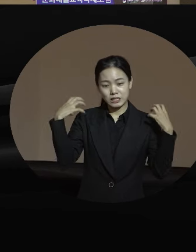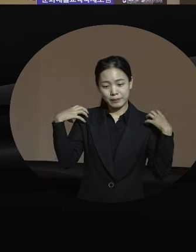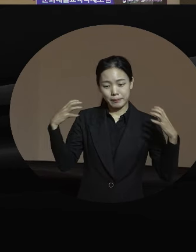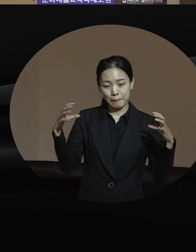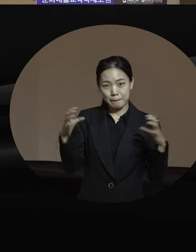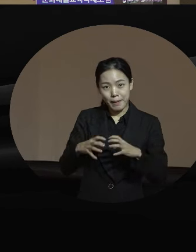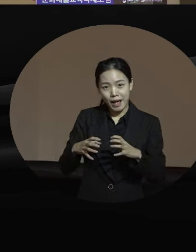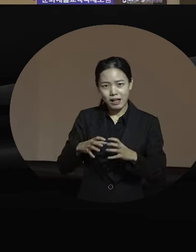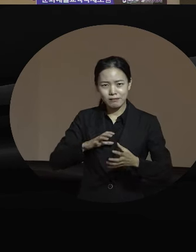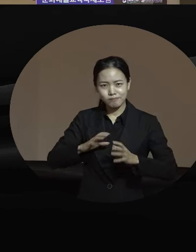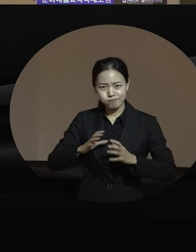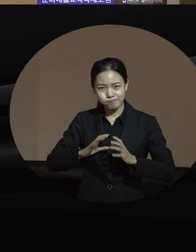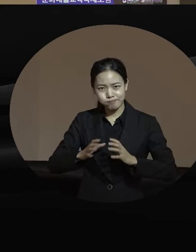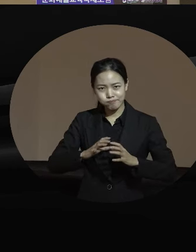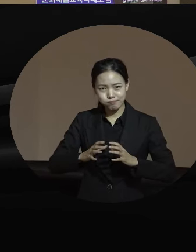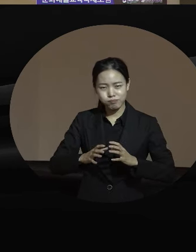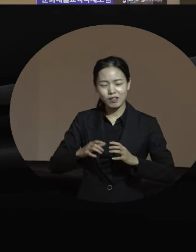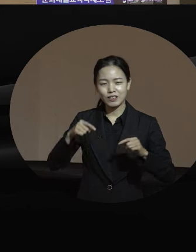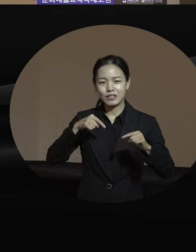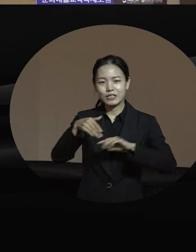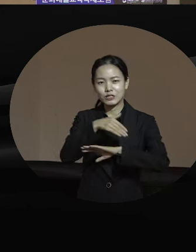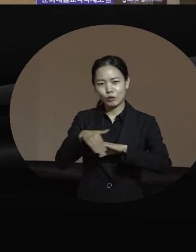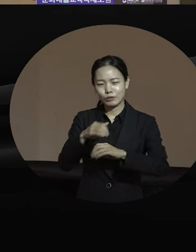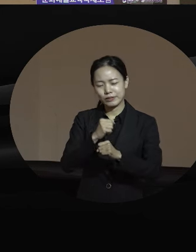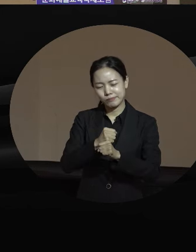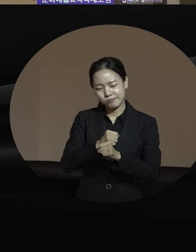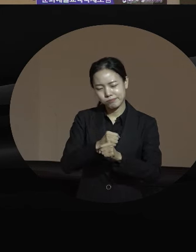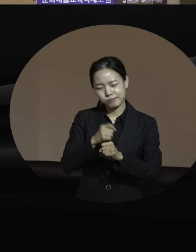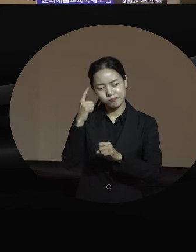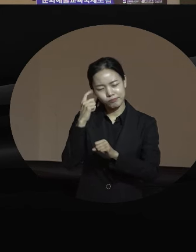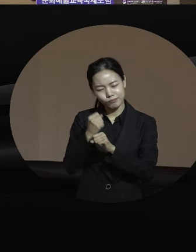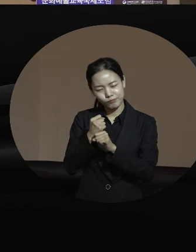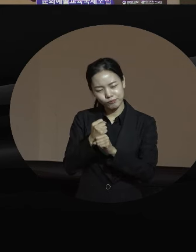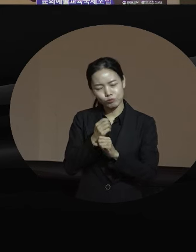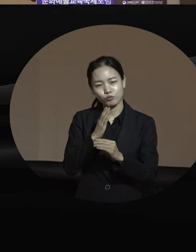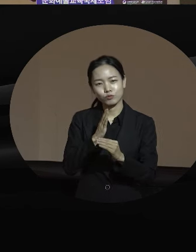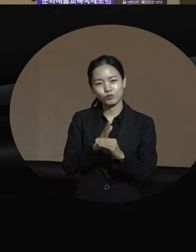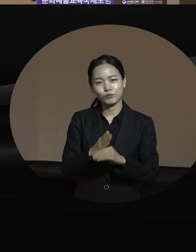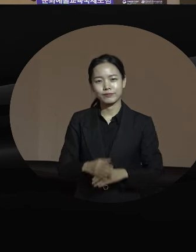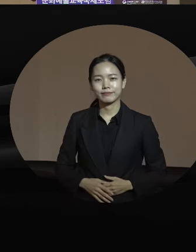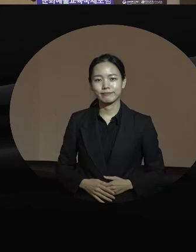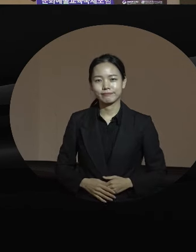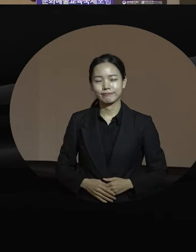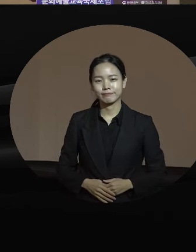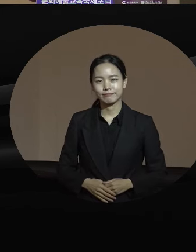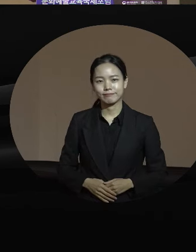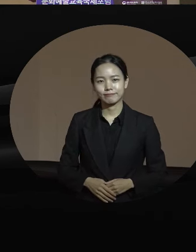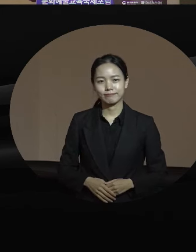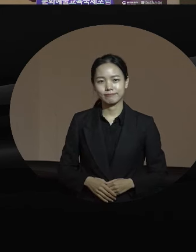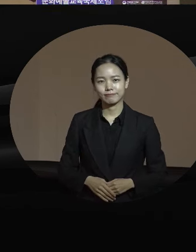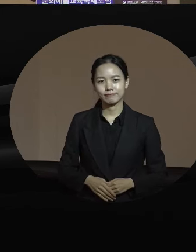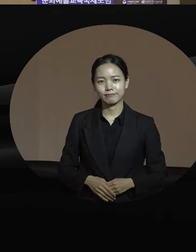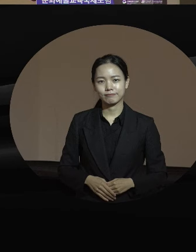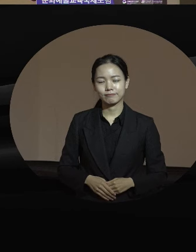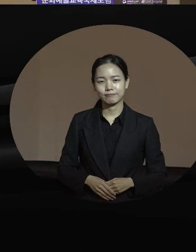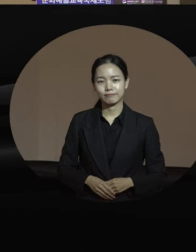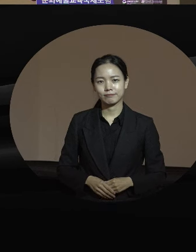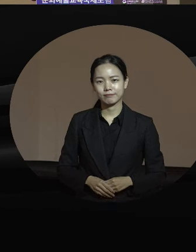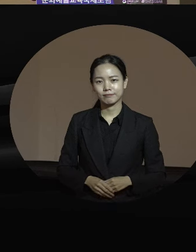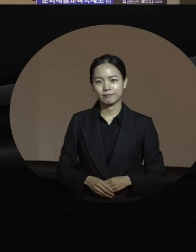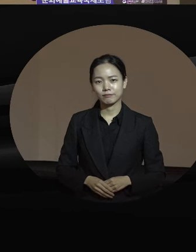다양한 부처 협력 사업을 통해서 정책 지원 대상을 확대해 오고 있습니다. 이러한 정책 방향은 모두 문화예술 교육 지원법의